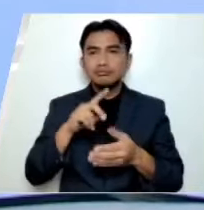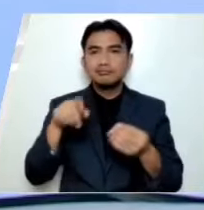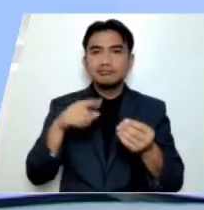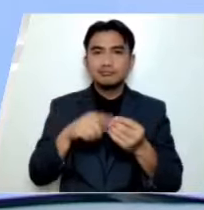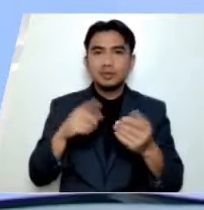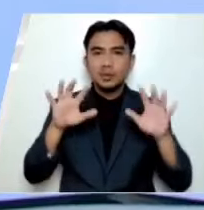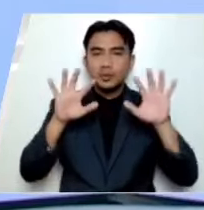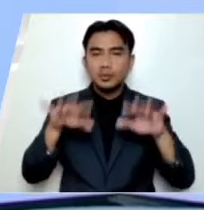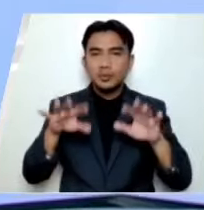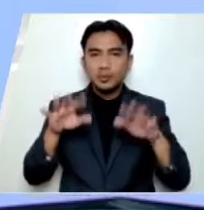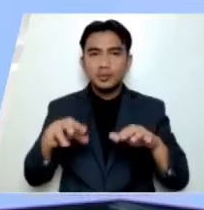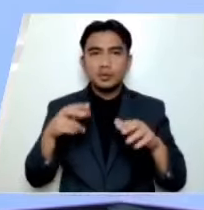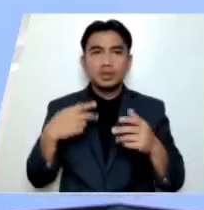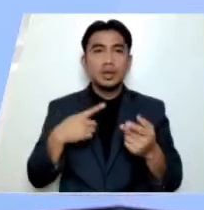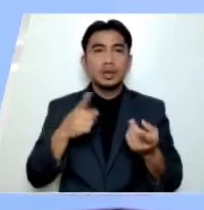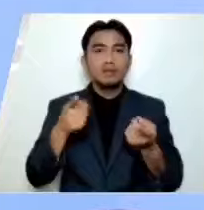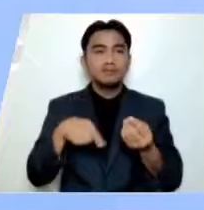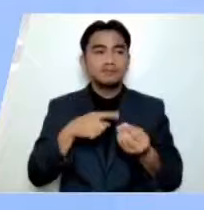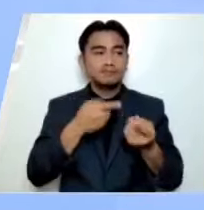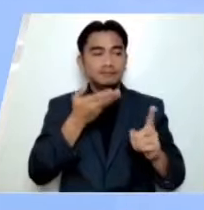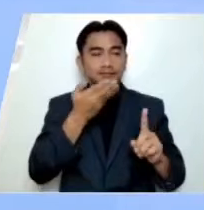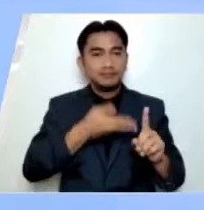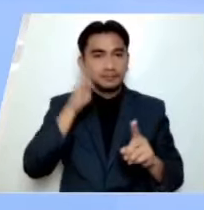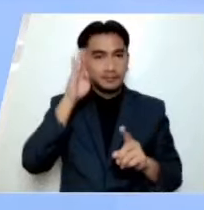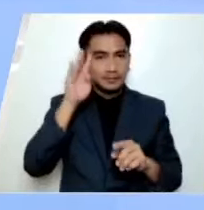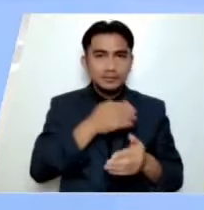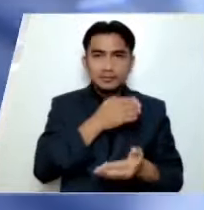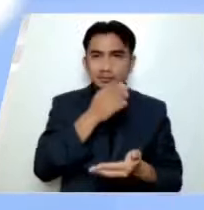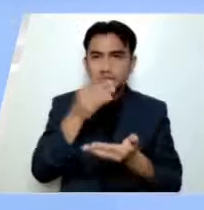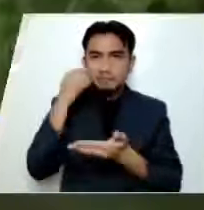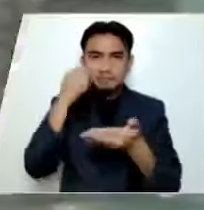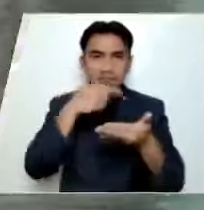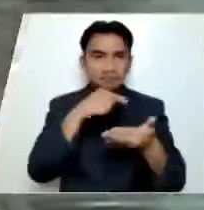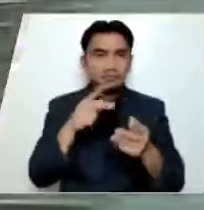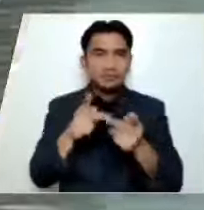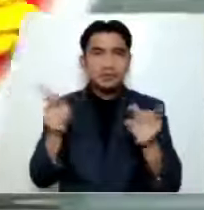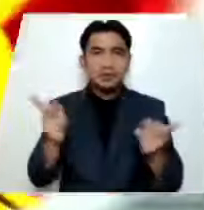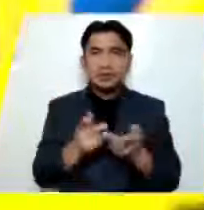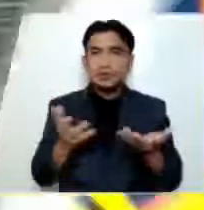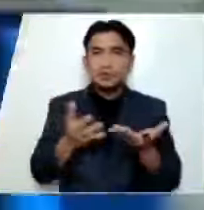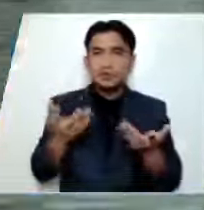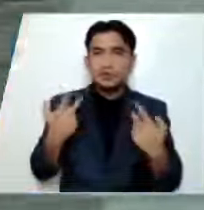nag-ikot siya sa ilang binahang lugar. May report si Ian Cruz.